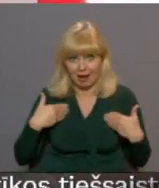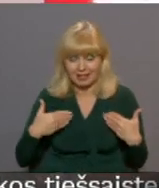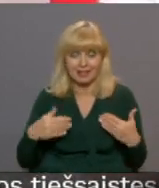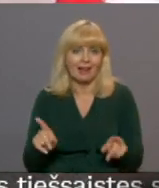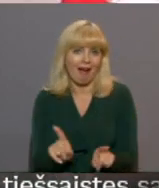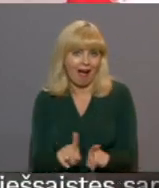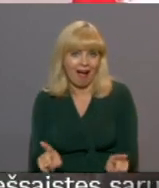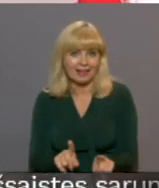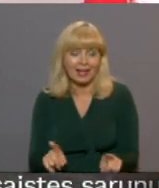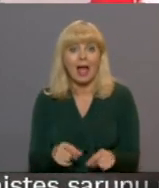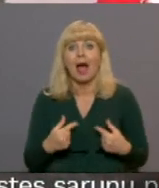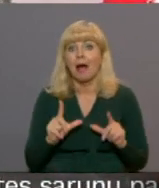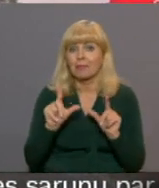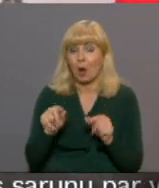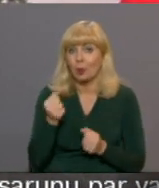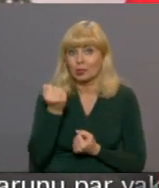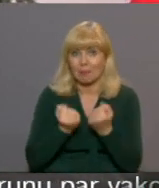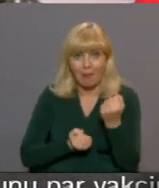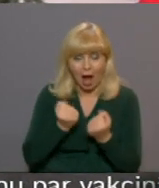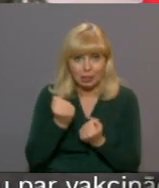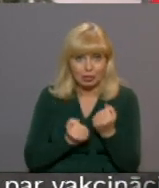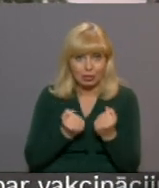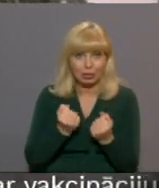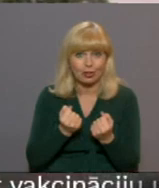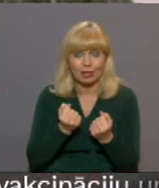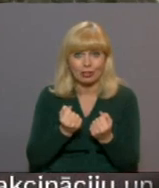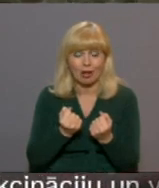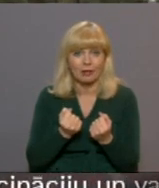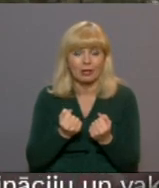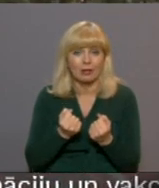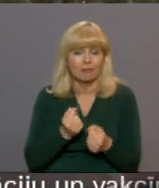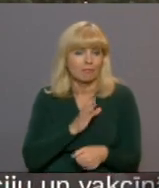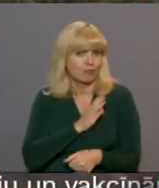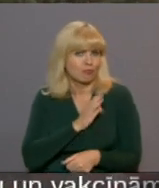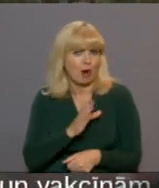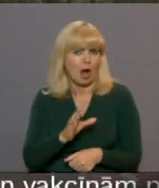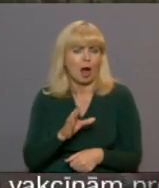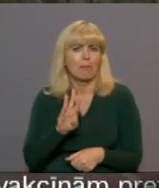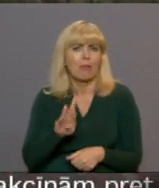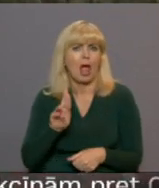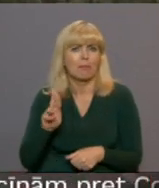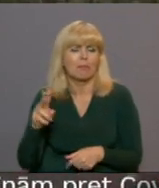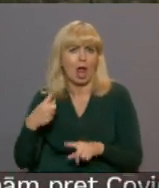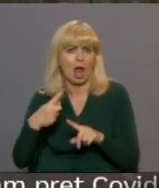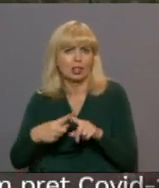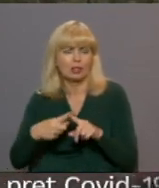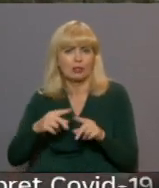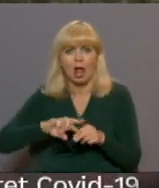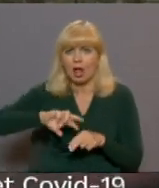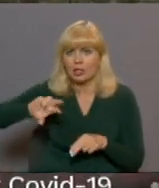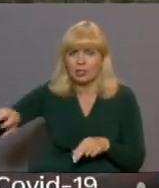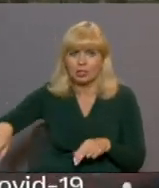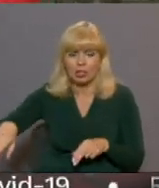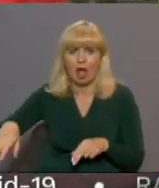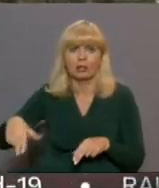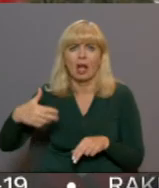kad brauc mašīna, diezgan biezas bembes, pabrauc mums garām, es krustojumu apstājās un izlēc ārā kāds